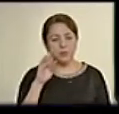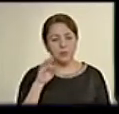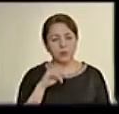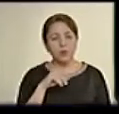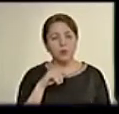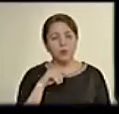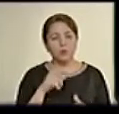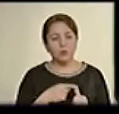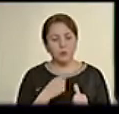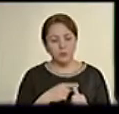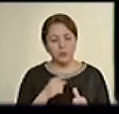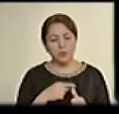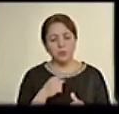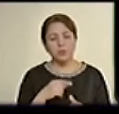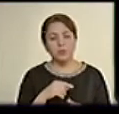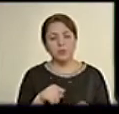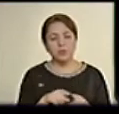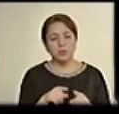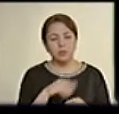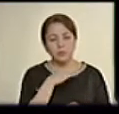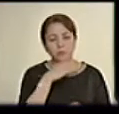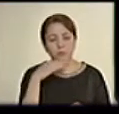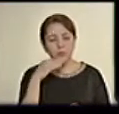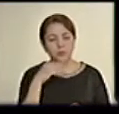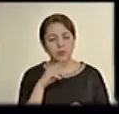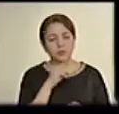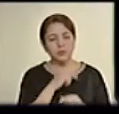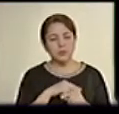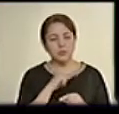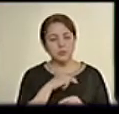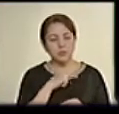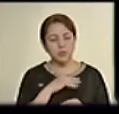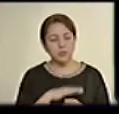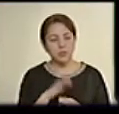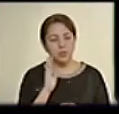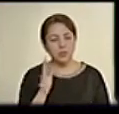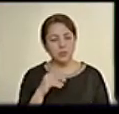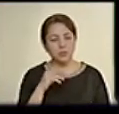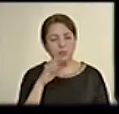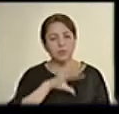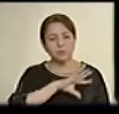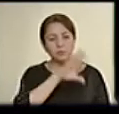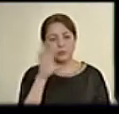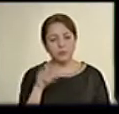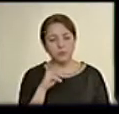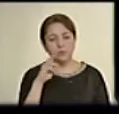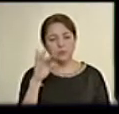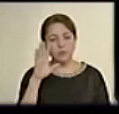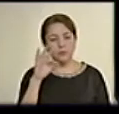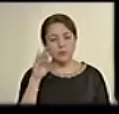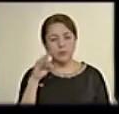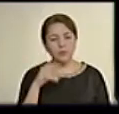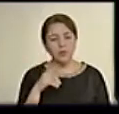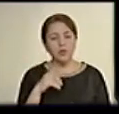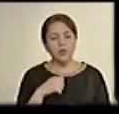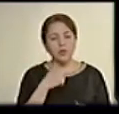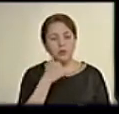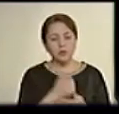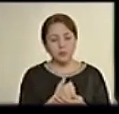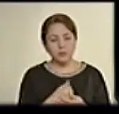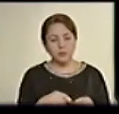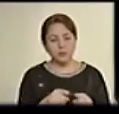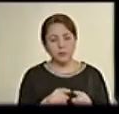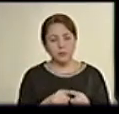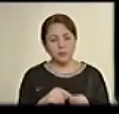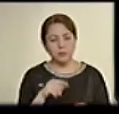ko'plab vakolatlarga ega edi. Demak, butun devonning rahbari ham Qo'shbegi edi. Qo'shbegi lavozimi